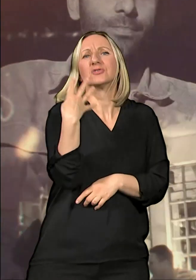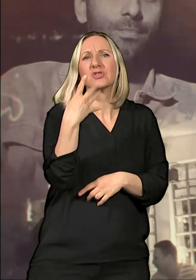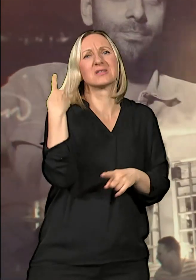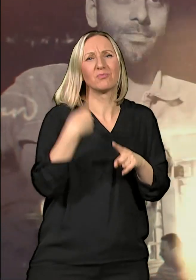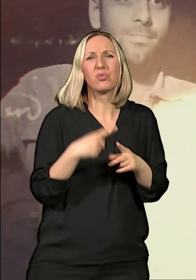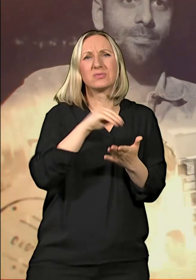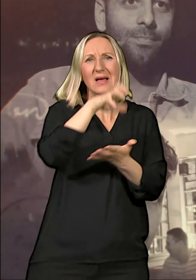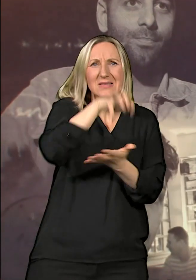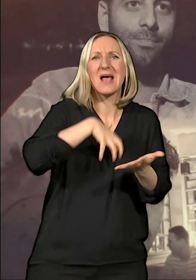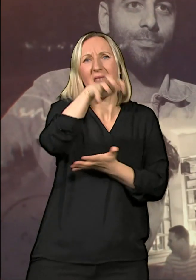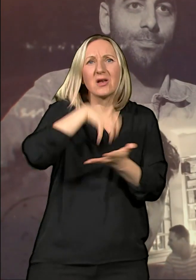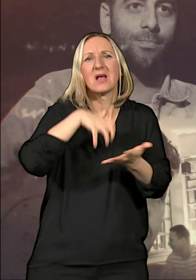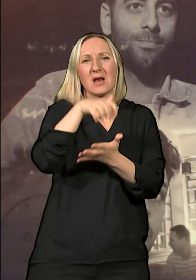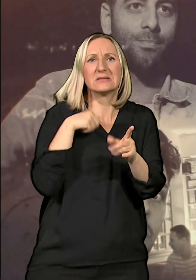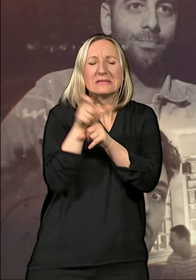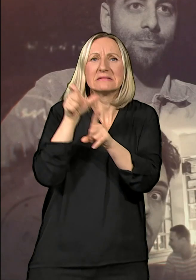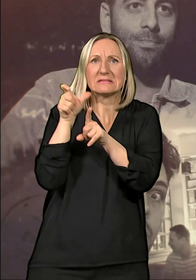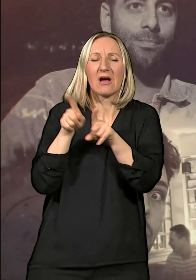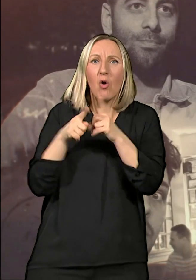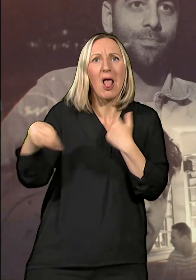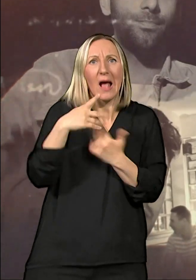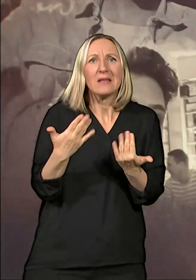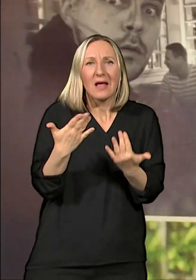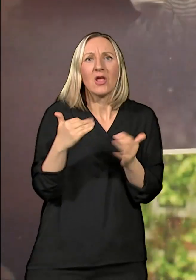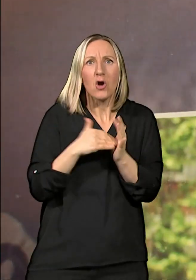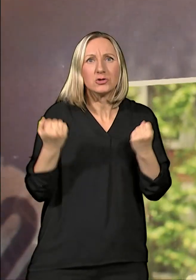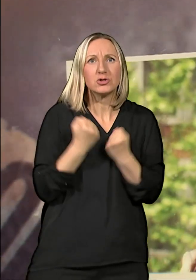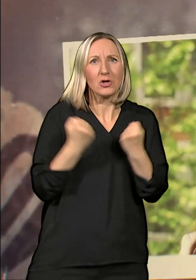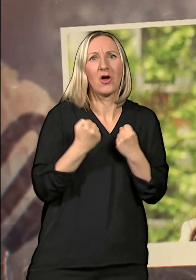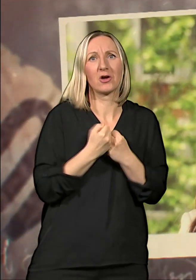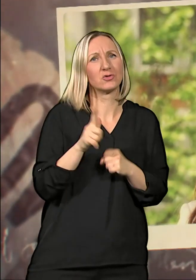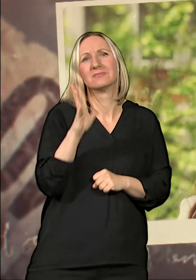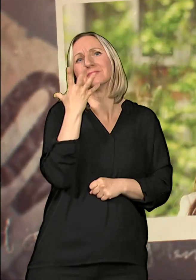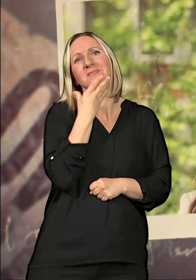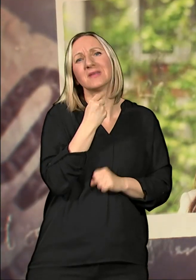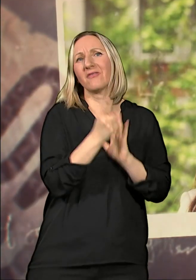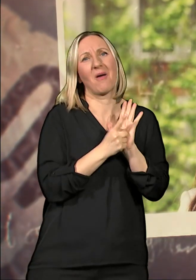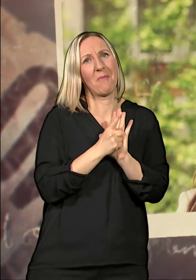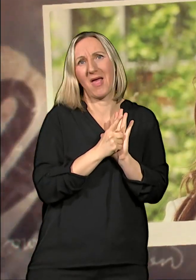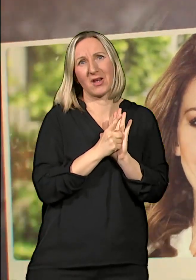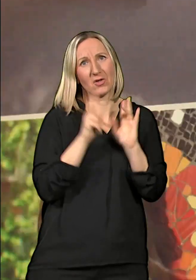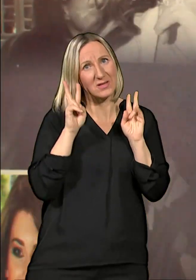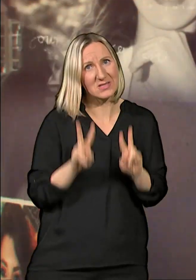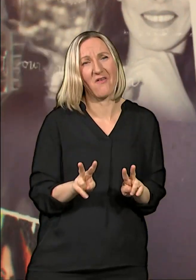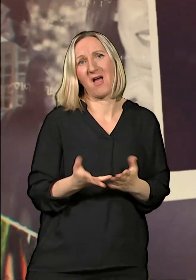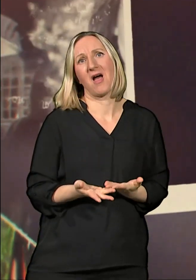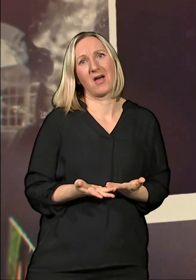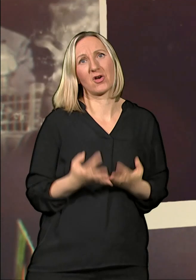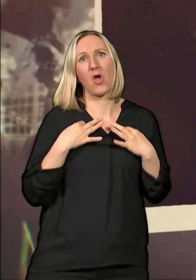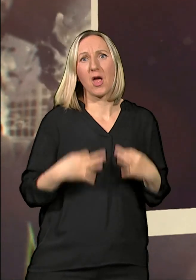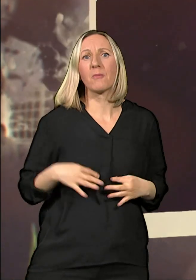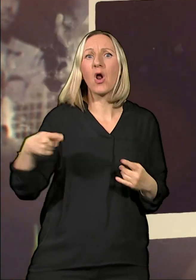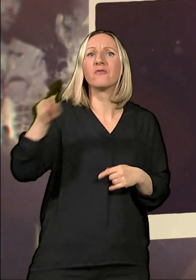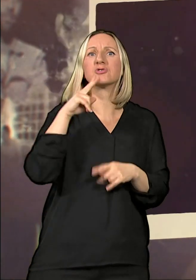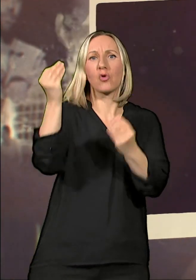scenu. I za mene nekako to bilo divan period i stvarno profesori koji su nas